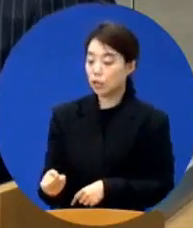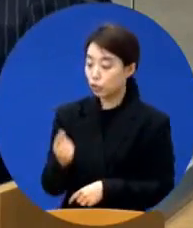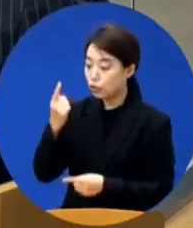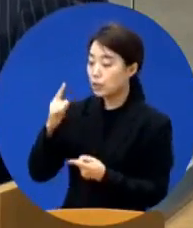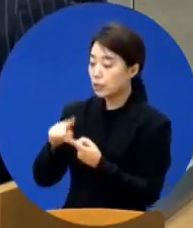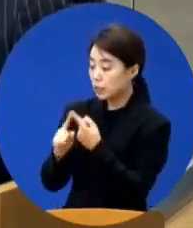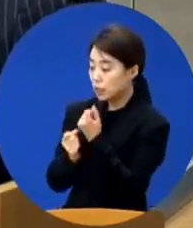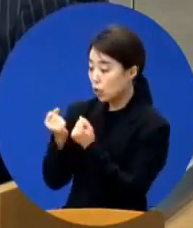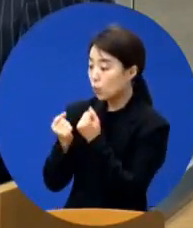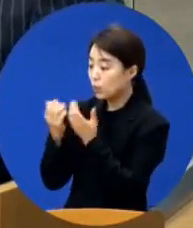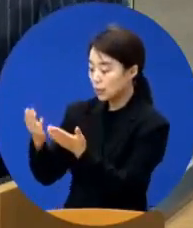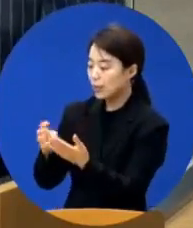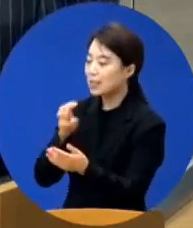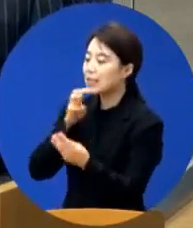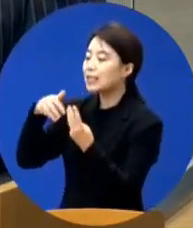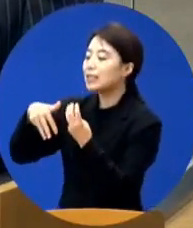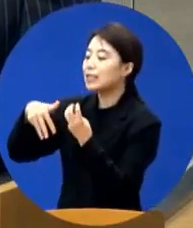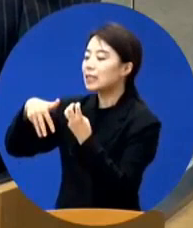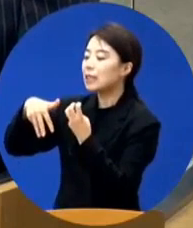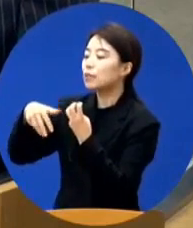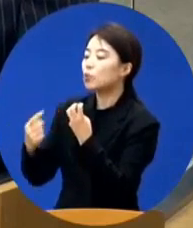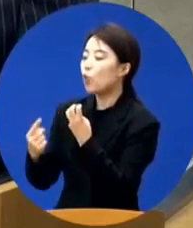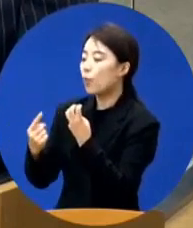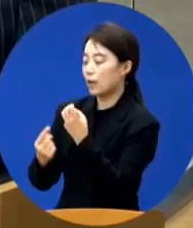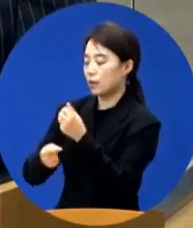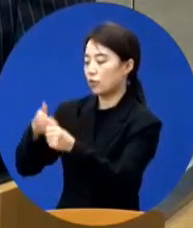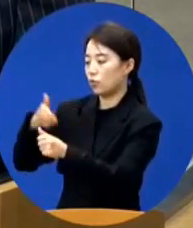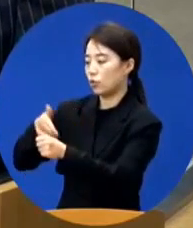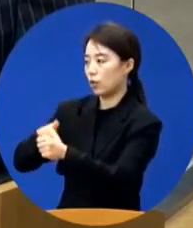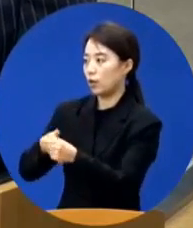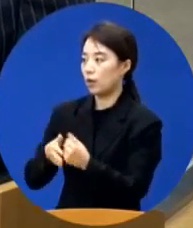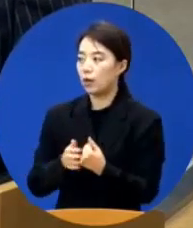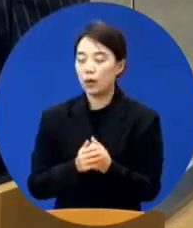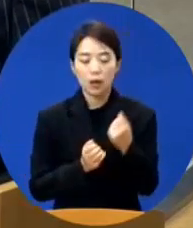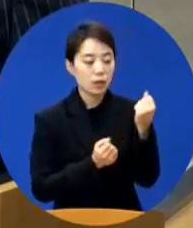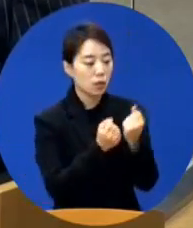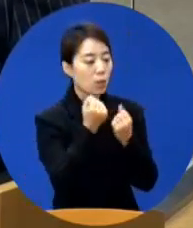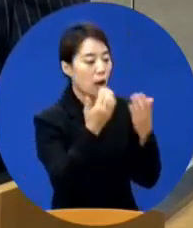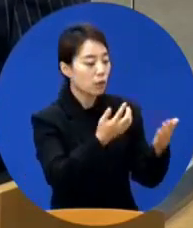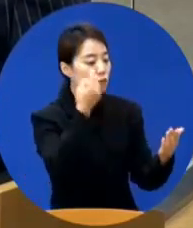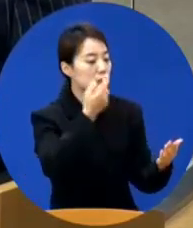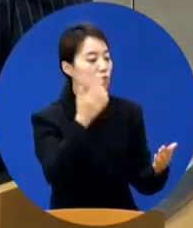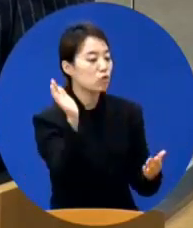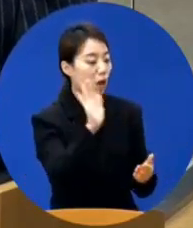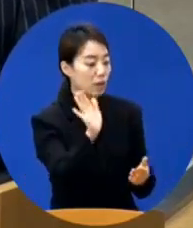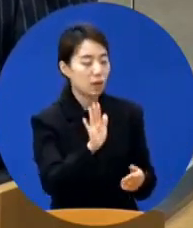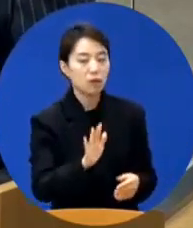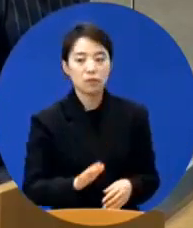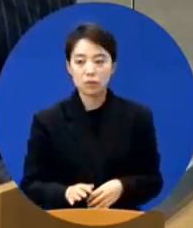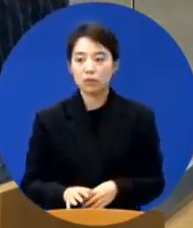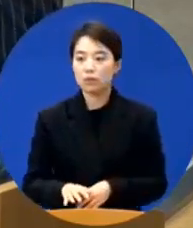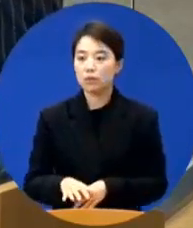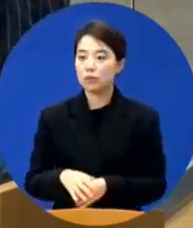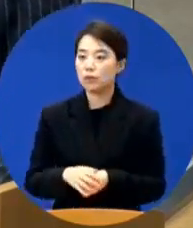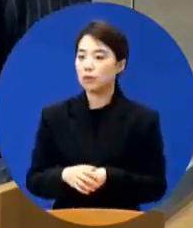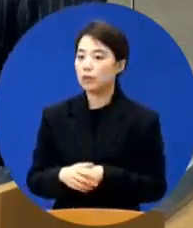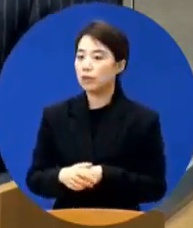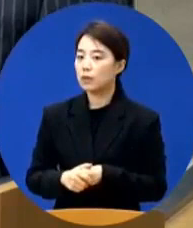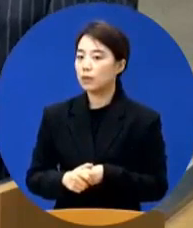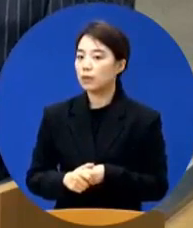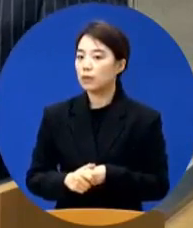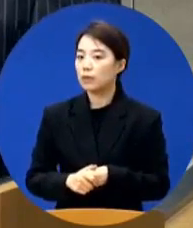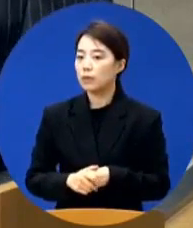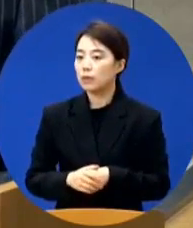30초만 주세요. 30초만. 아니, 제가 그냥 설명하고 질문 안 할 거예요. 지사님한테. 그러세요. 설명하십시오. 예, 설명하십시오.